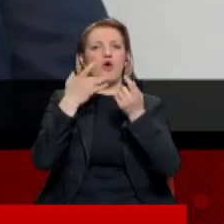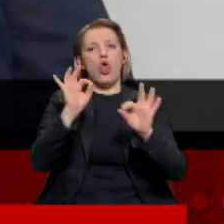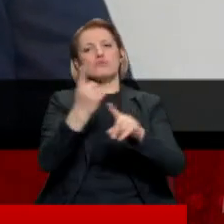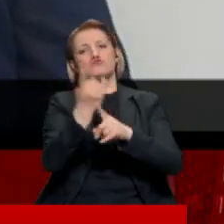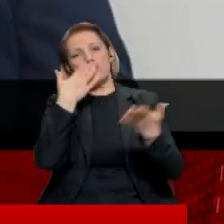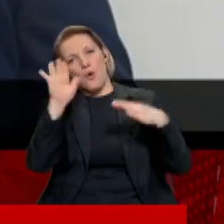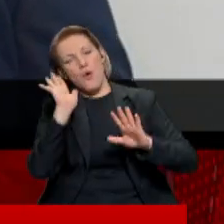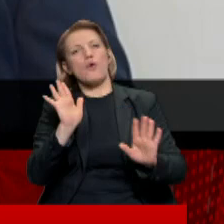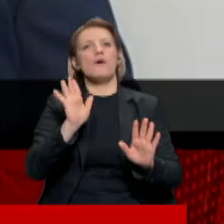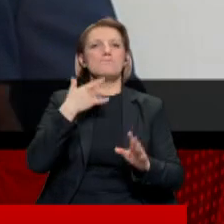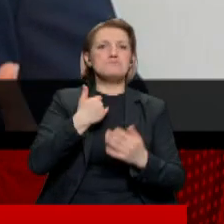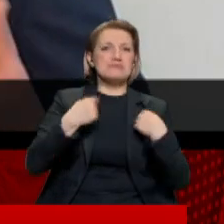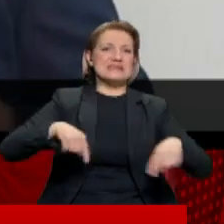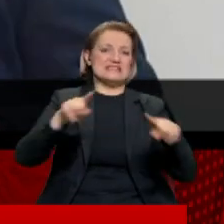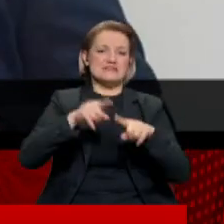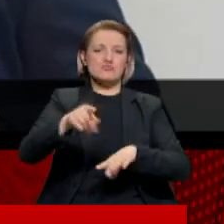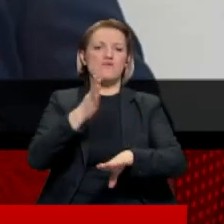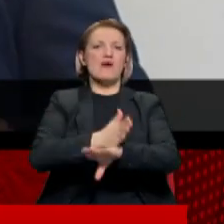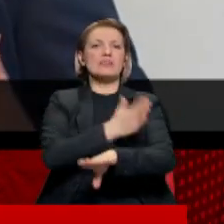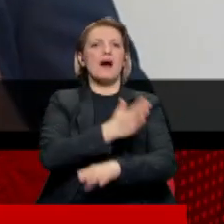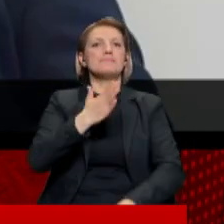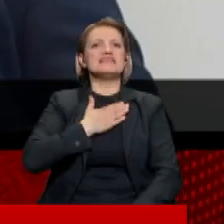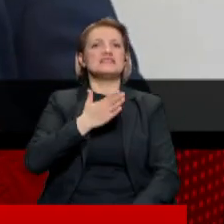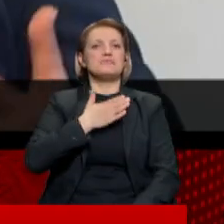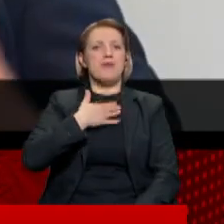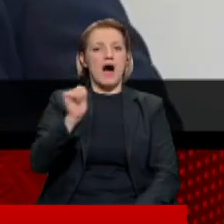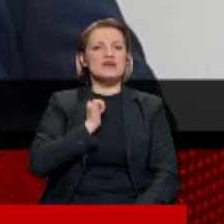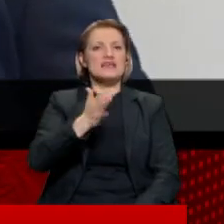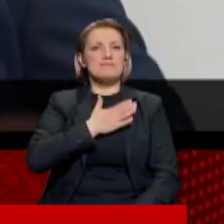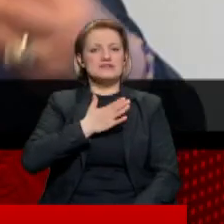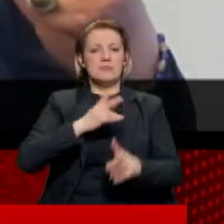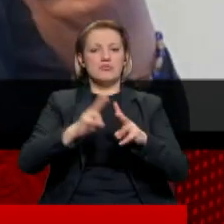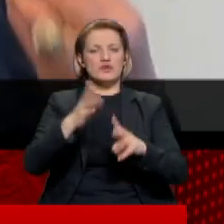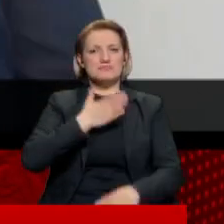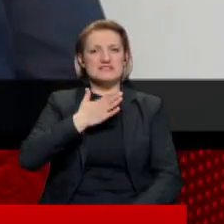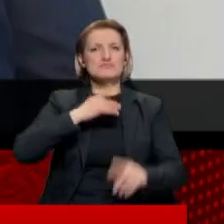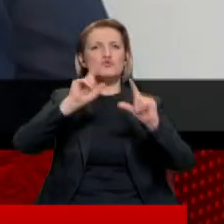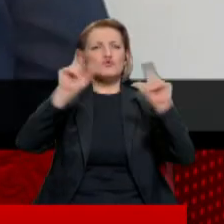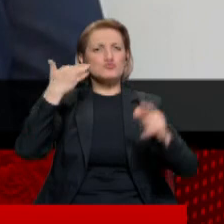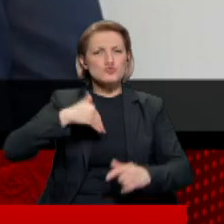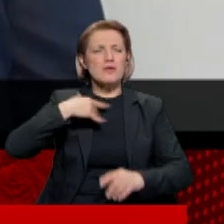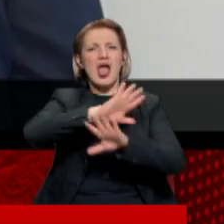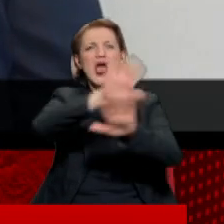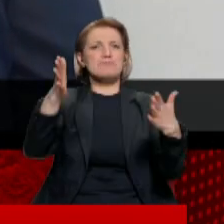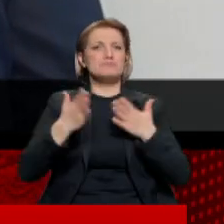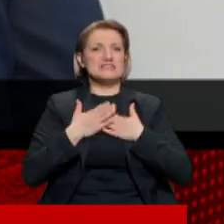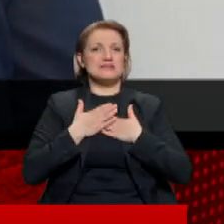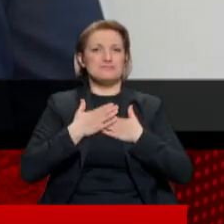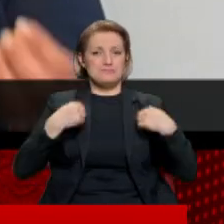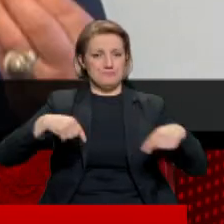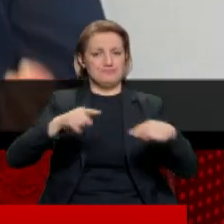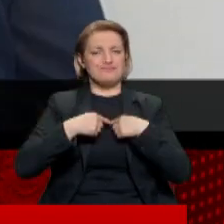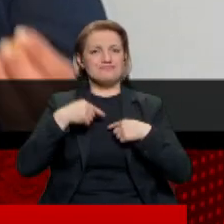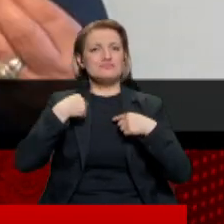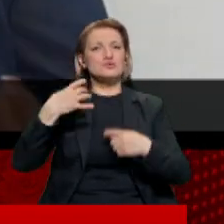yok şöyle. Bizim, bu vatan bizim. Asker bizim, polis bizim, kurumlar da bizim. Ama önemli olan bu